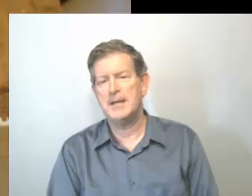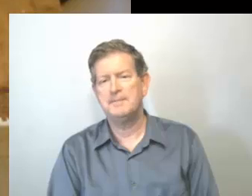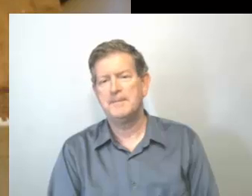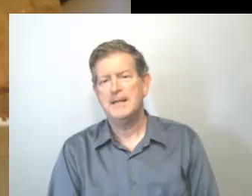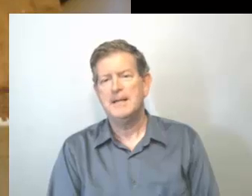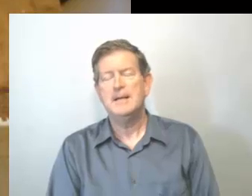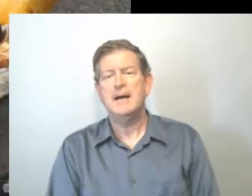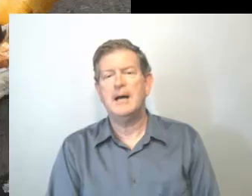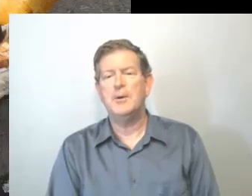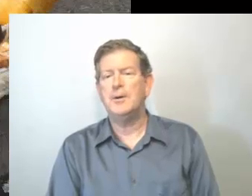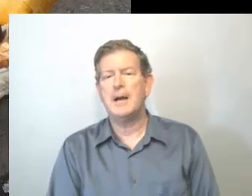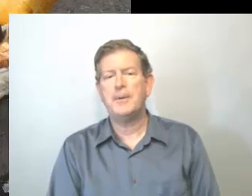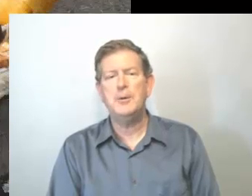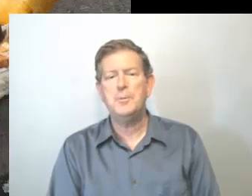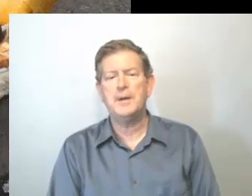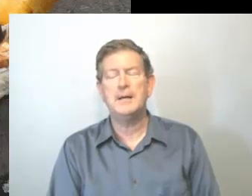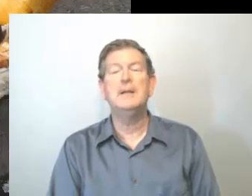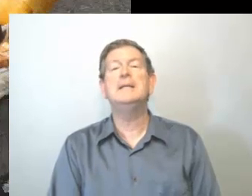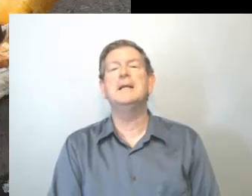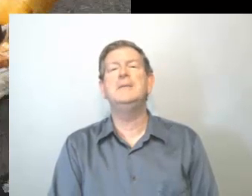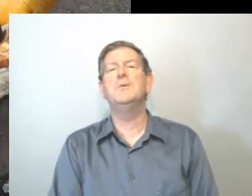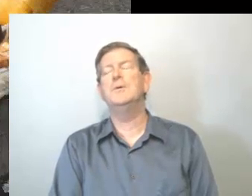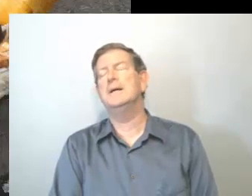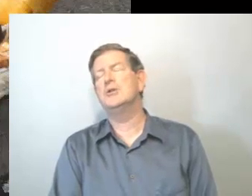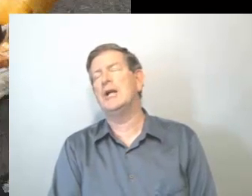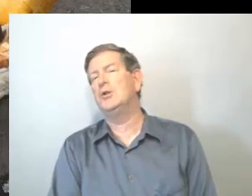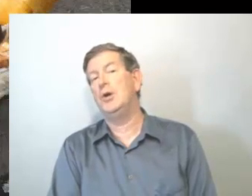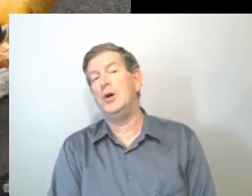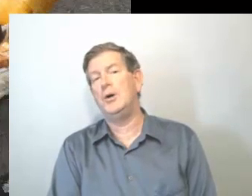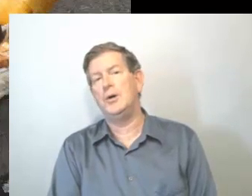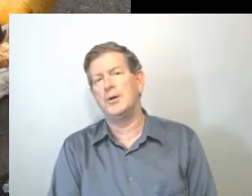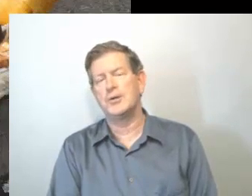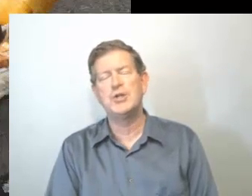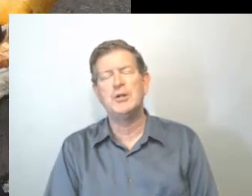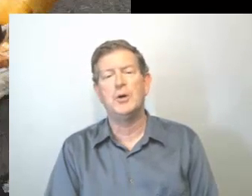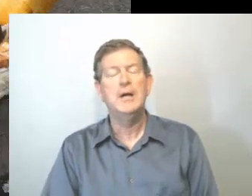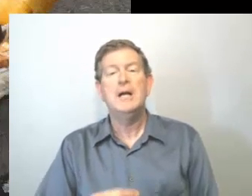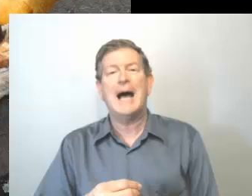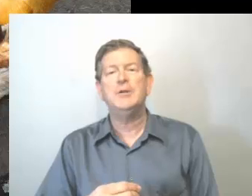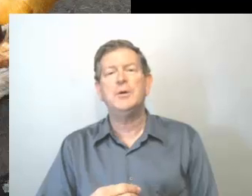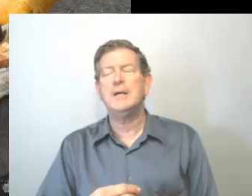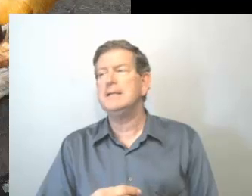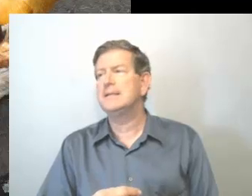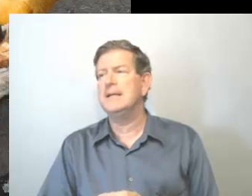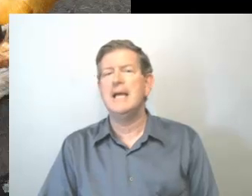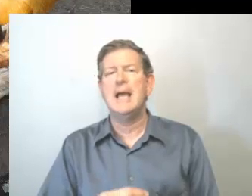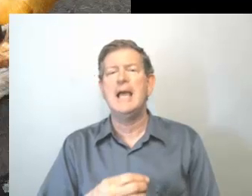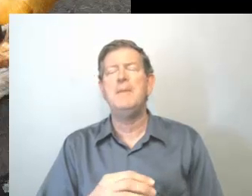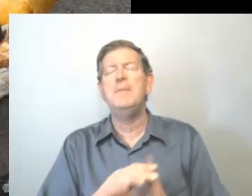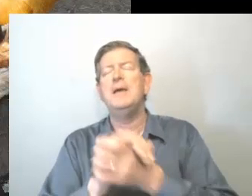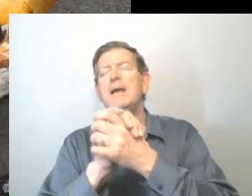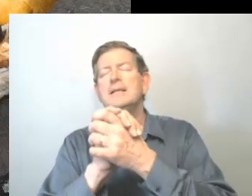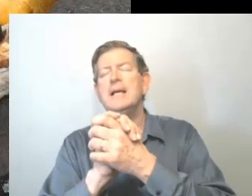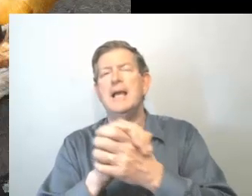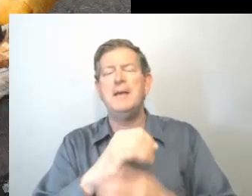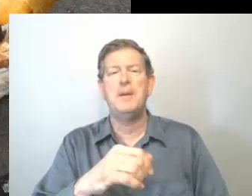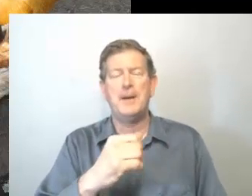D'accord, c'est bien. Alors, après le pain, les animaux, hein, j'adore. Adorer,